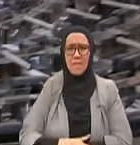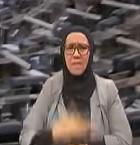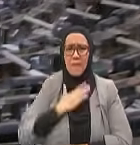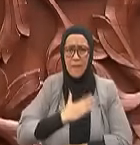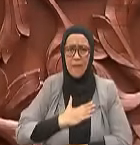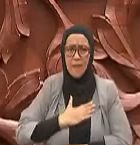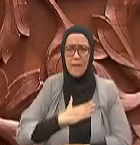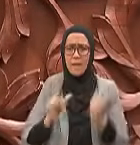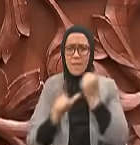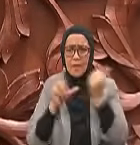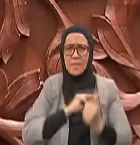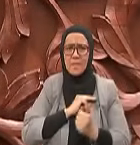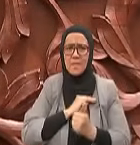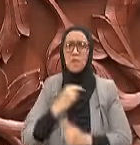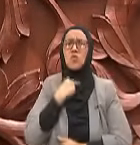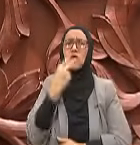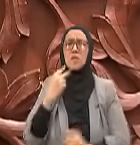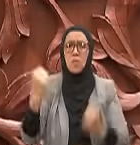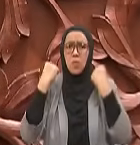bluesky Yo